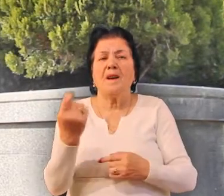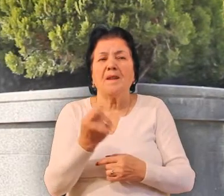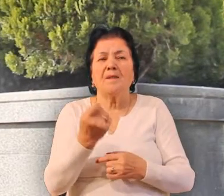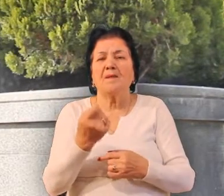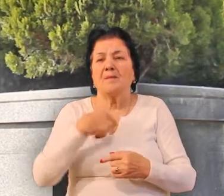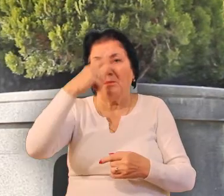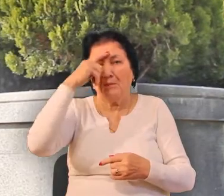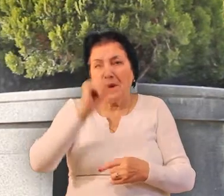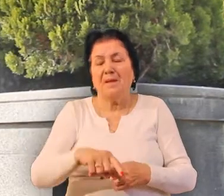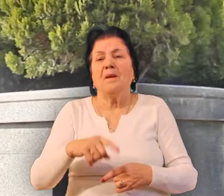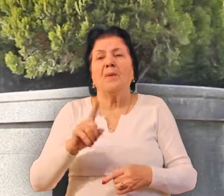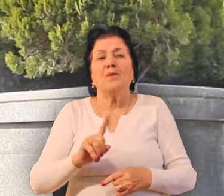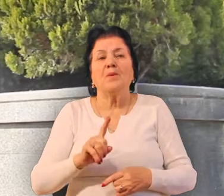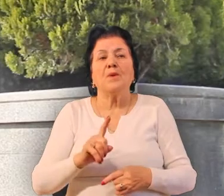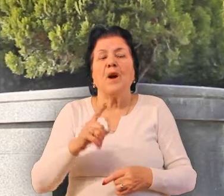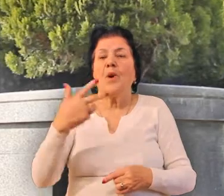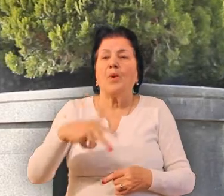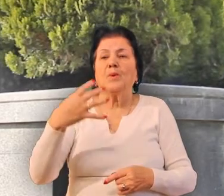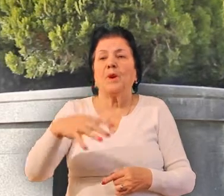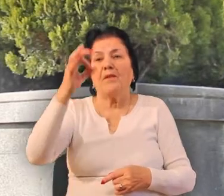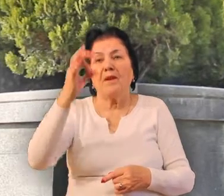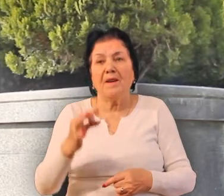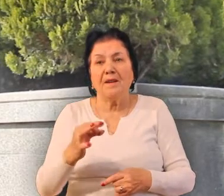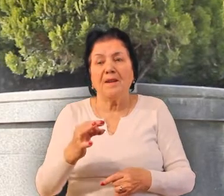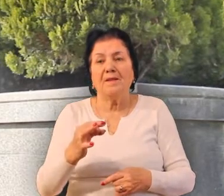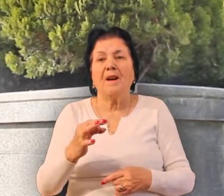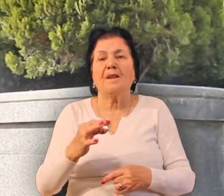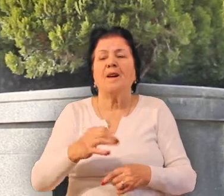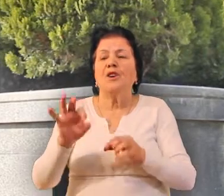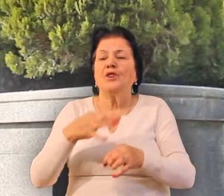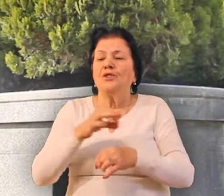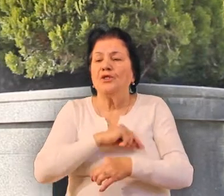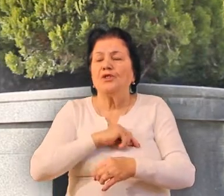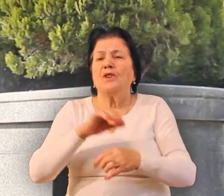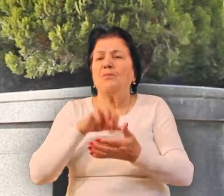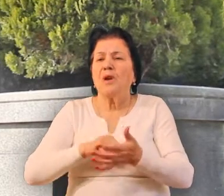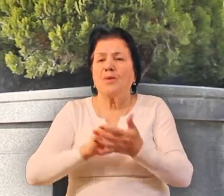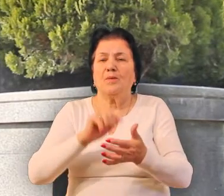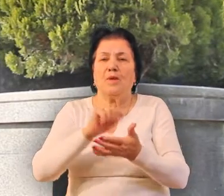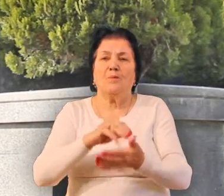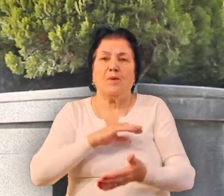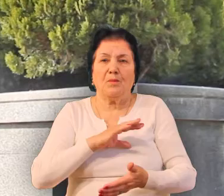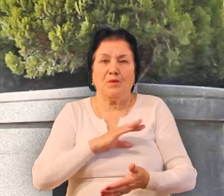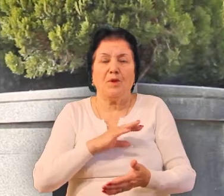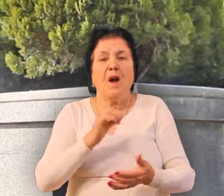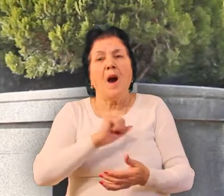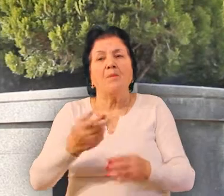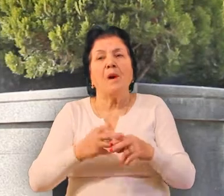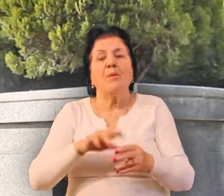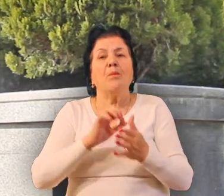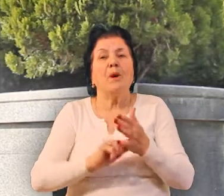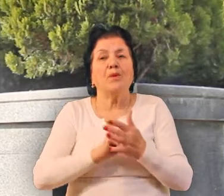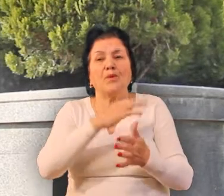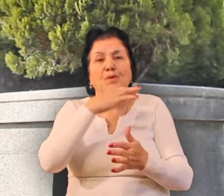əlillərin demək olar ki, hamısı işləyir. 2-ci qrup əlillərin ən azı mən bildiyimə görə 30-40%-ə qədəri işinə